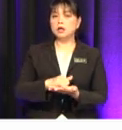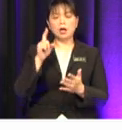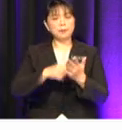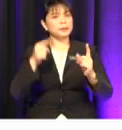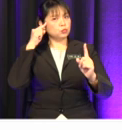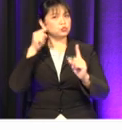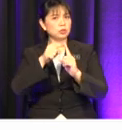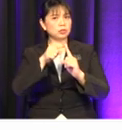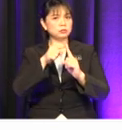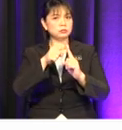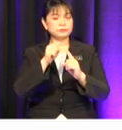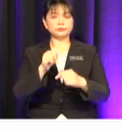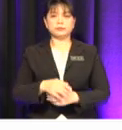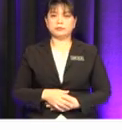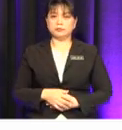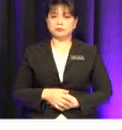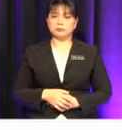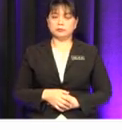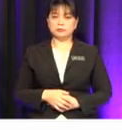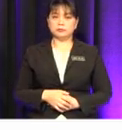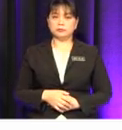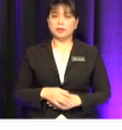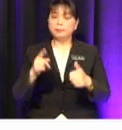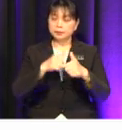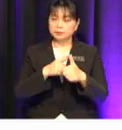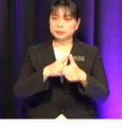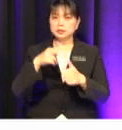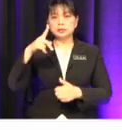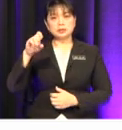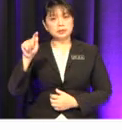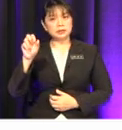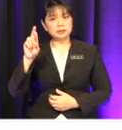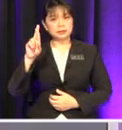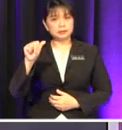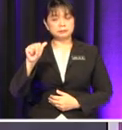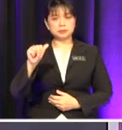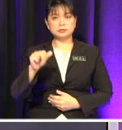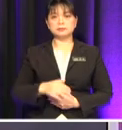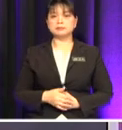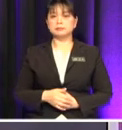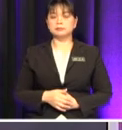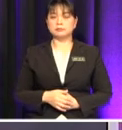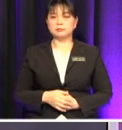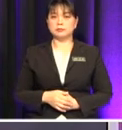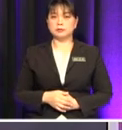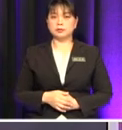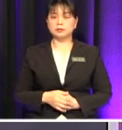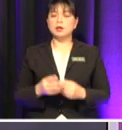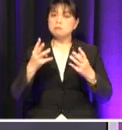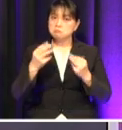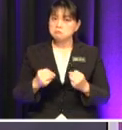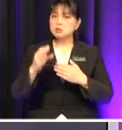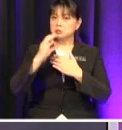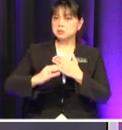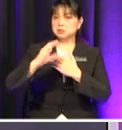dia Oke jadi yang getaran ini kalau yang kita jenis ini dia memang hendak menceritakan